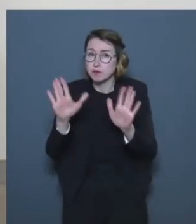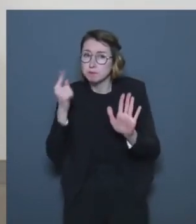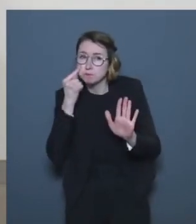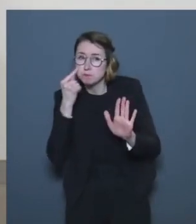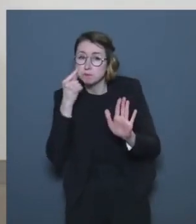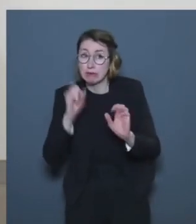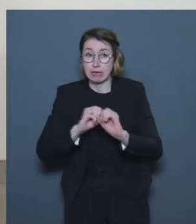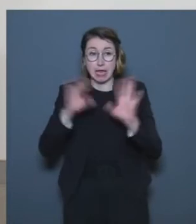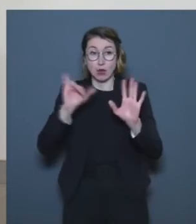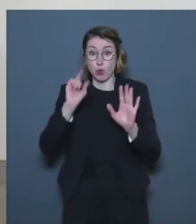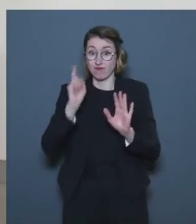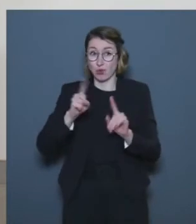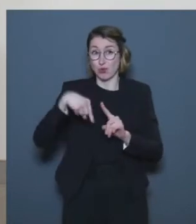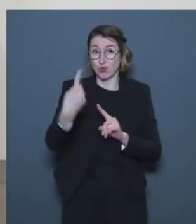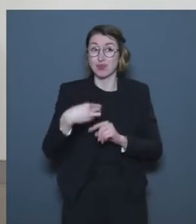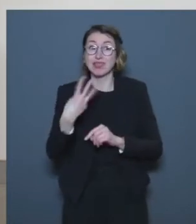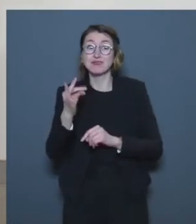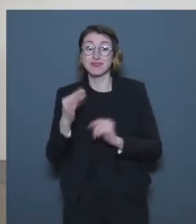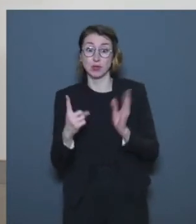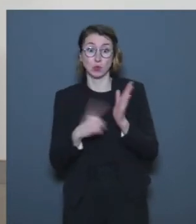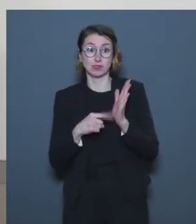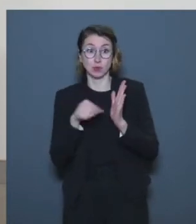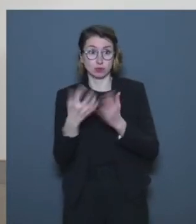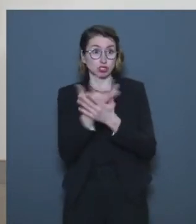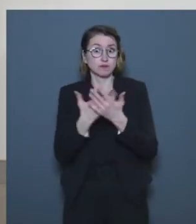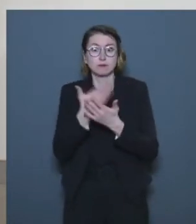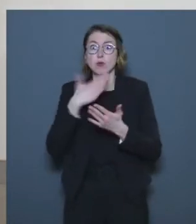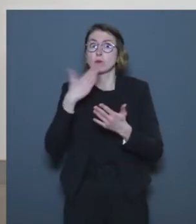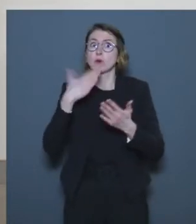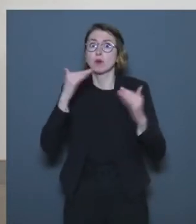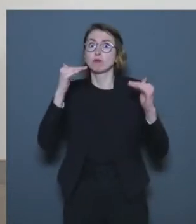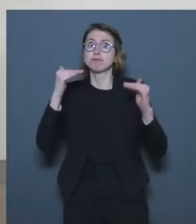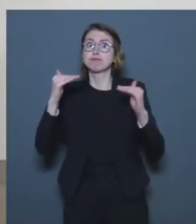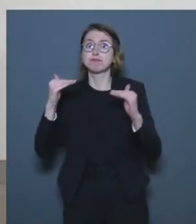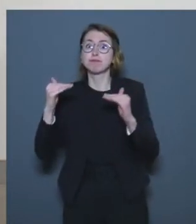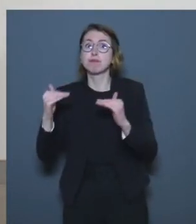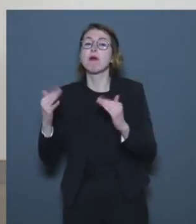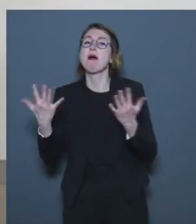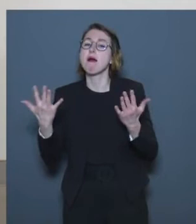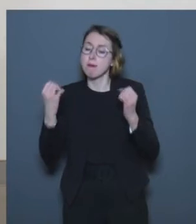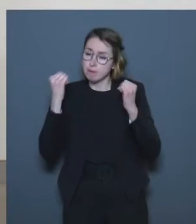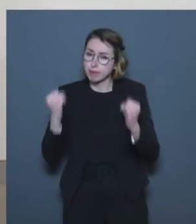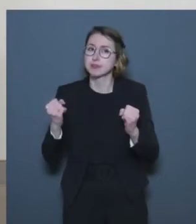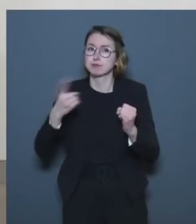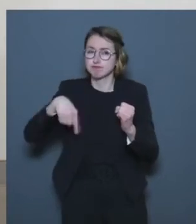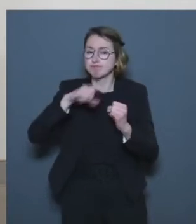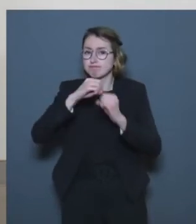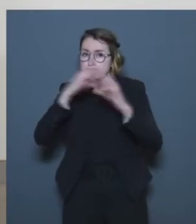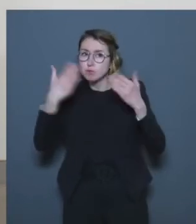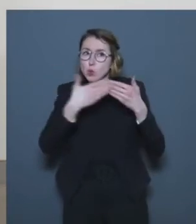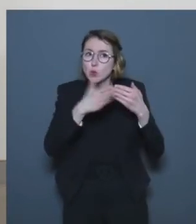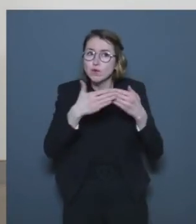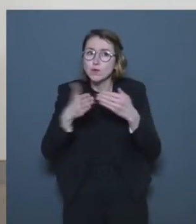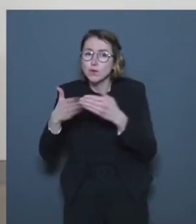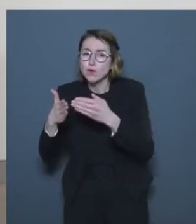situation épidémiologique s'améliore par rapport à la situation actuelle, et l'évaluation se fera en